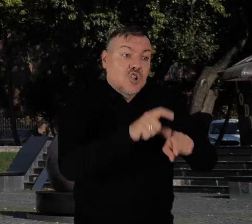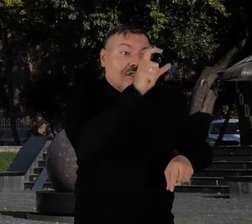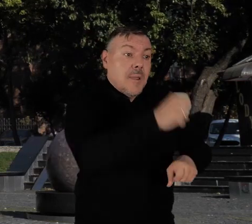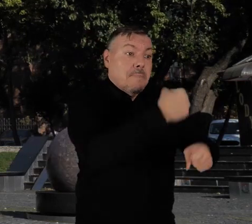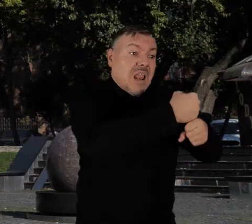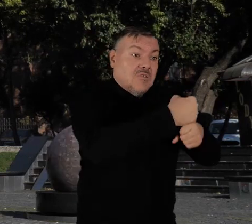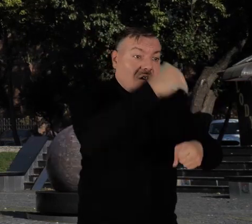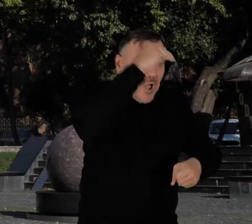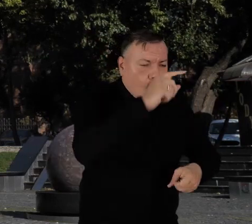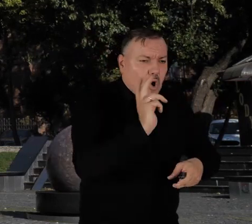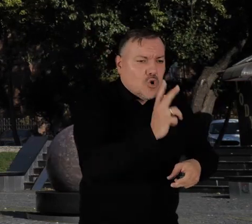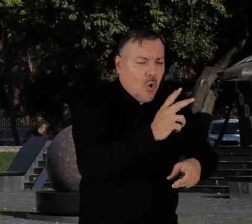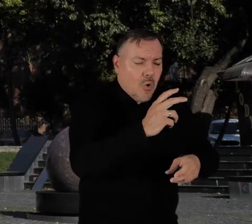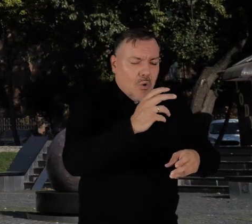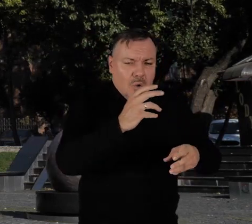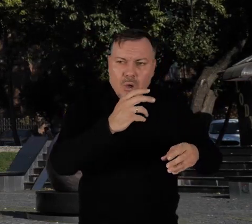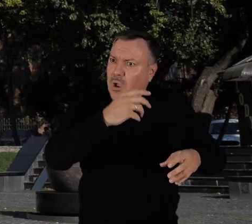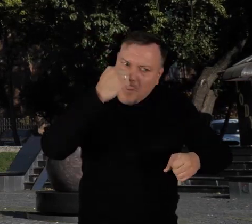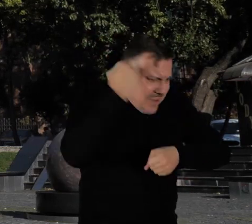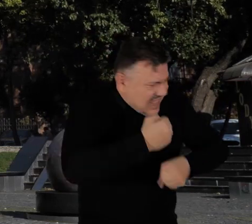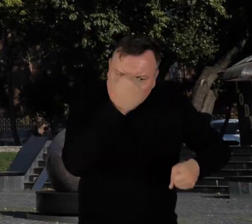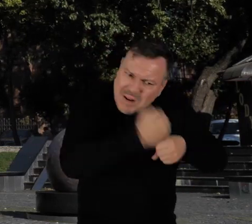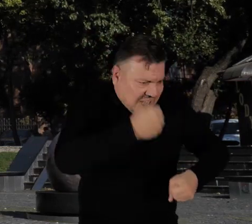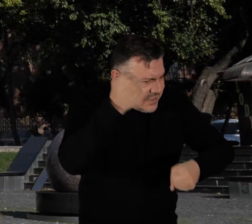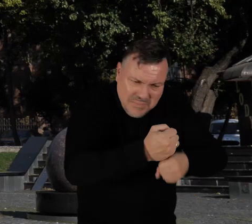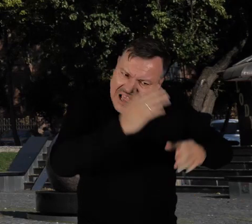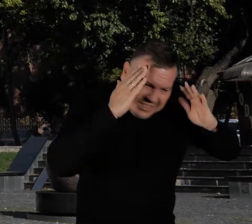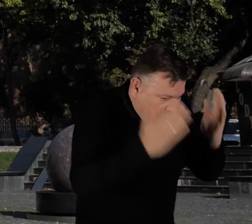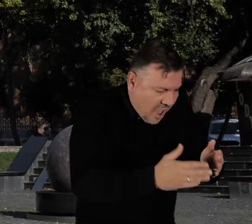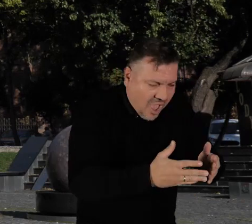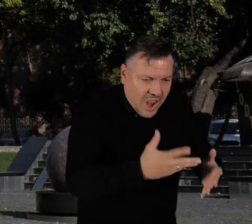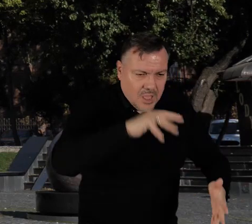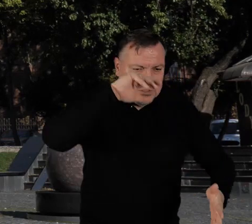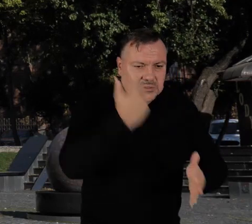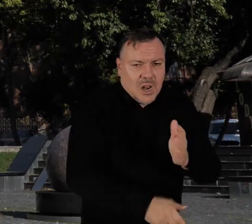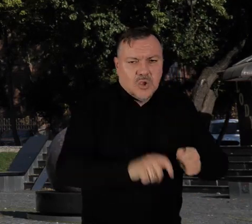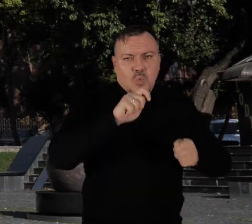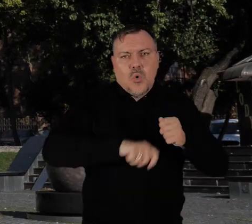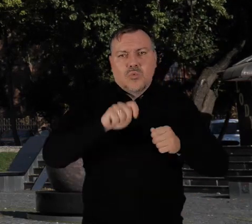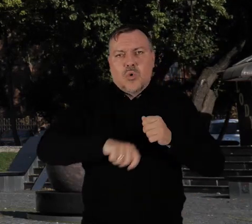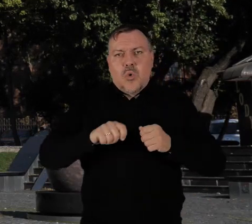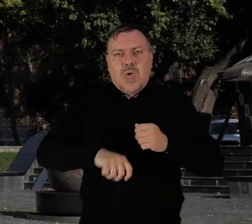nauki, który dał się opętać swojej pracy i stracił nad nią kontrolę.